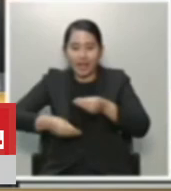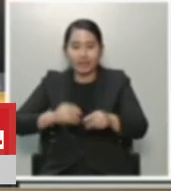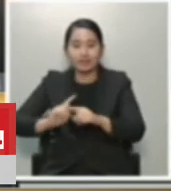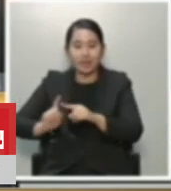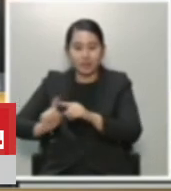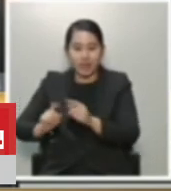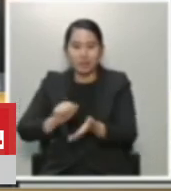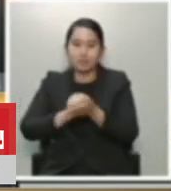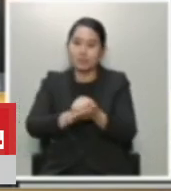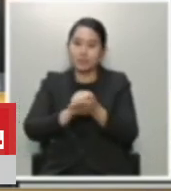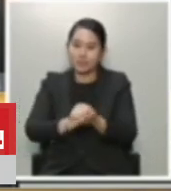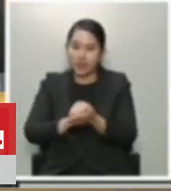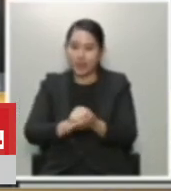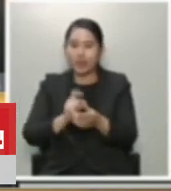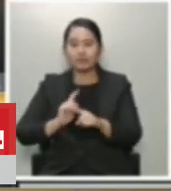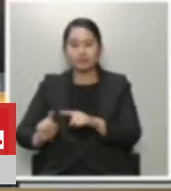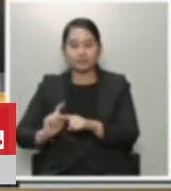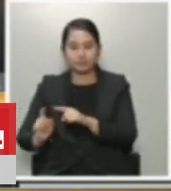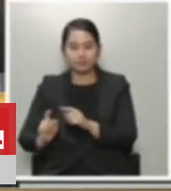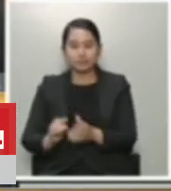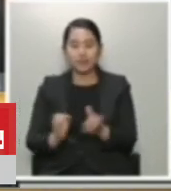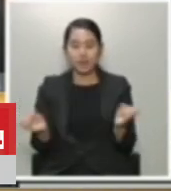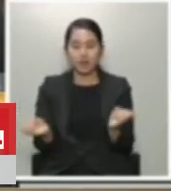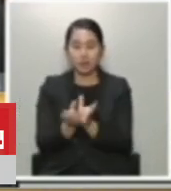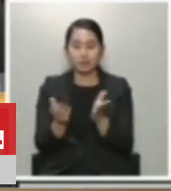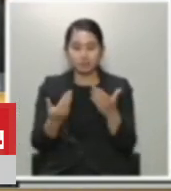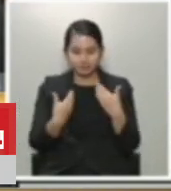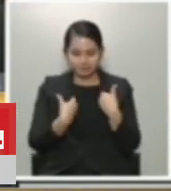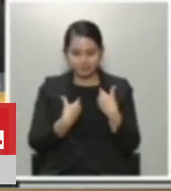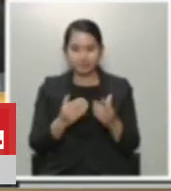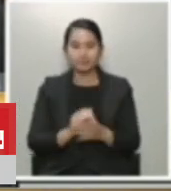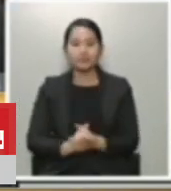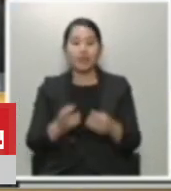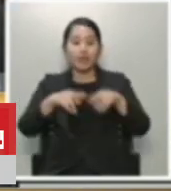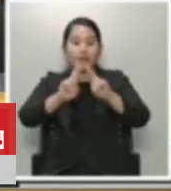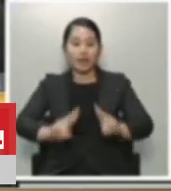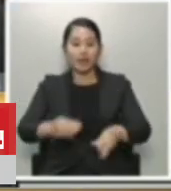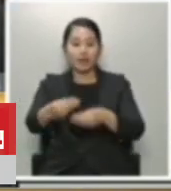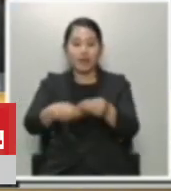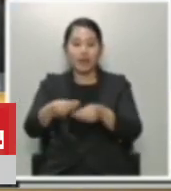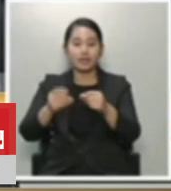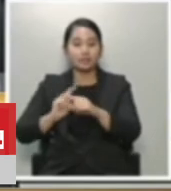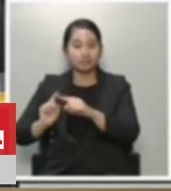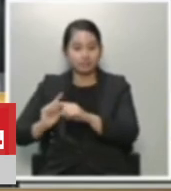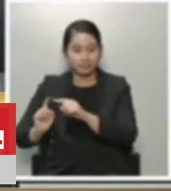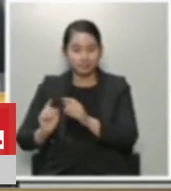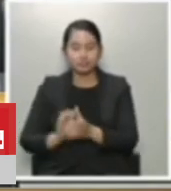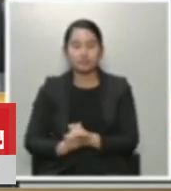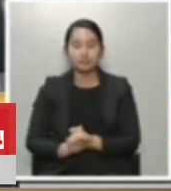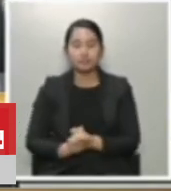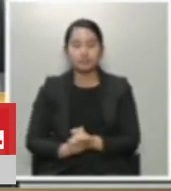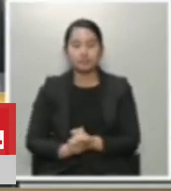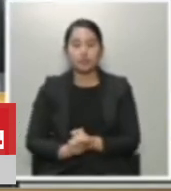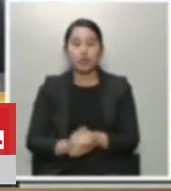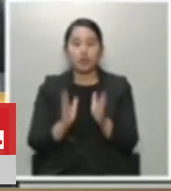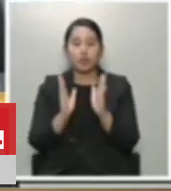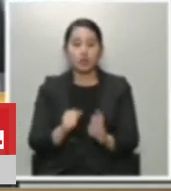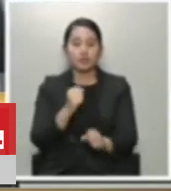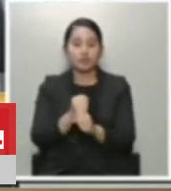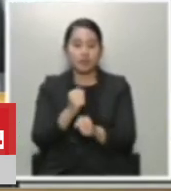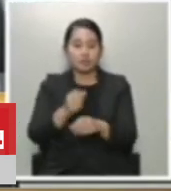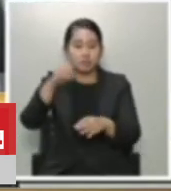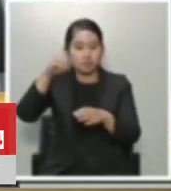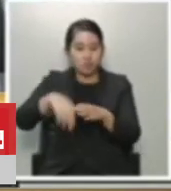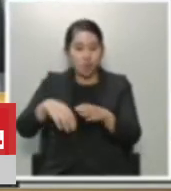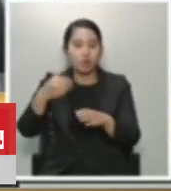ที่ให้บริการสำหรับนะครับการดูแลร้านค้าต่างๆเหล่านี้นะครับก็ทำให้คนตกงานเพราะว่าในขณะนี้